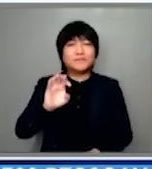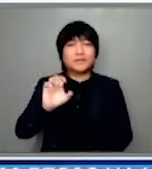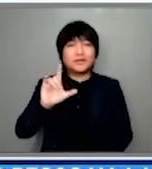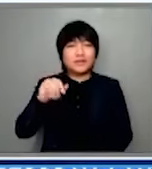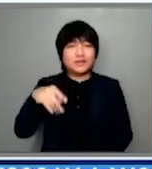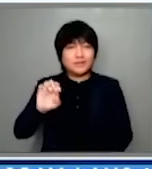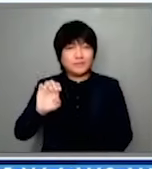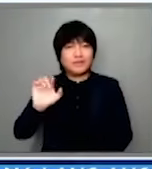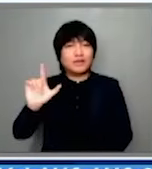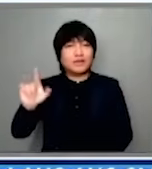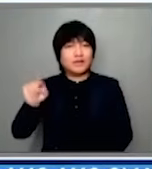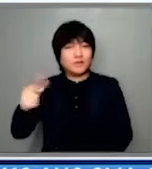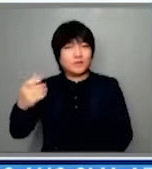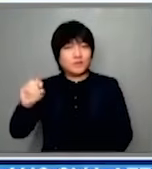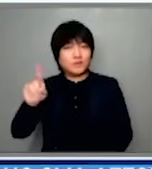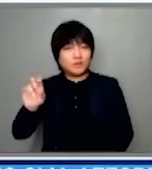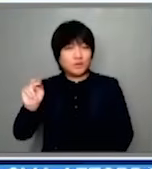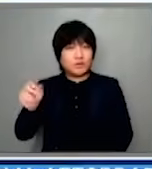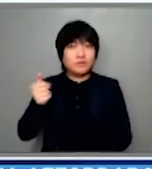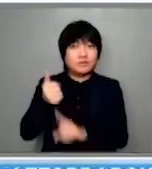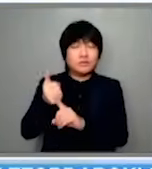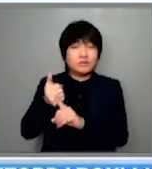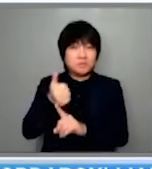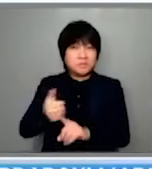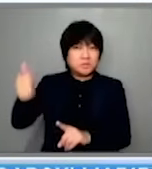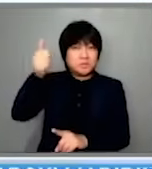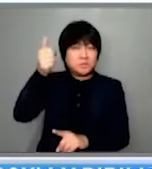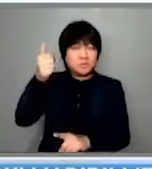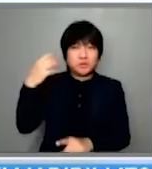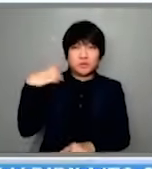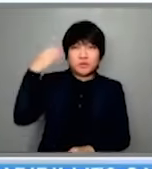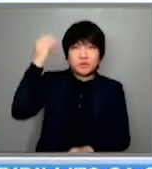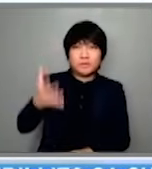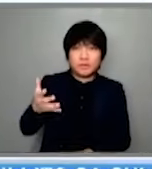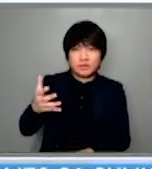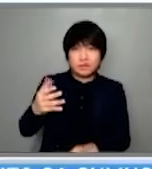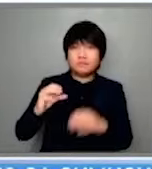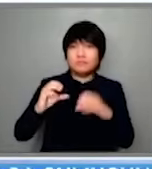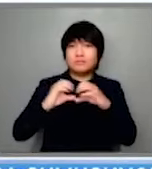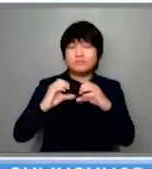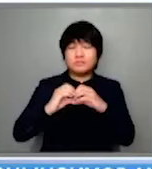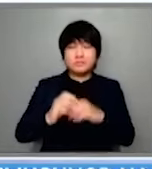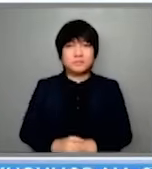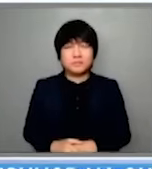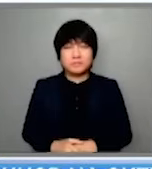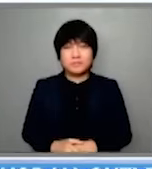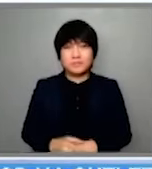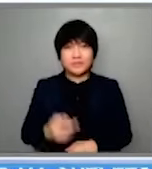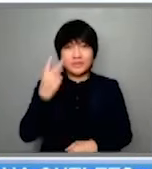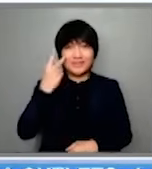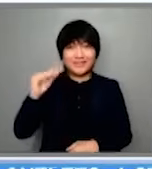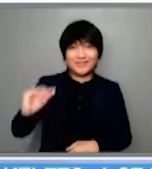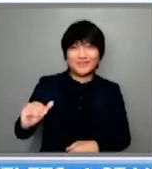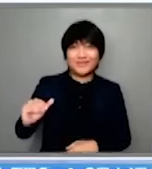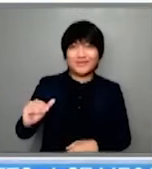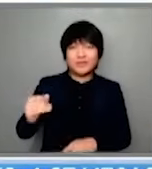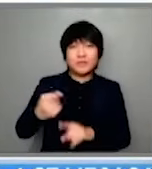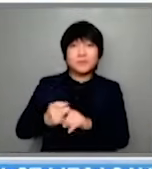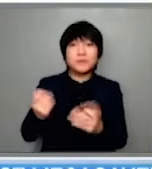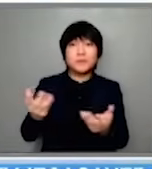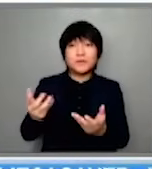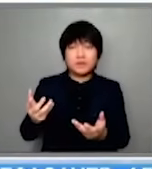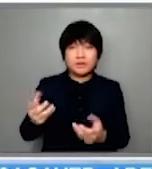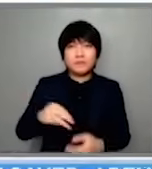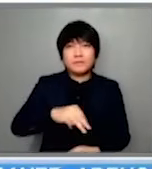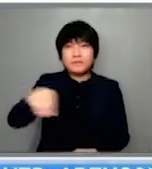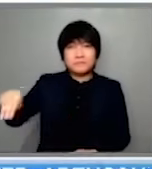chief executive officer ng GMA Network Incorporated. Sinong mag-aakalang ang batang ito mula sa Malabon magiging isang